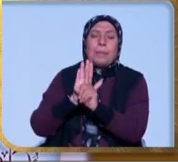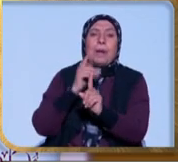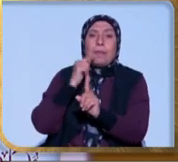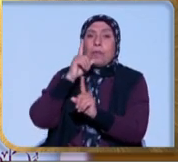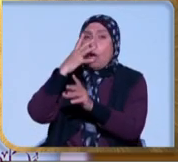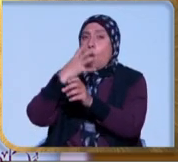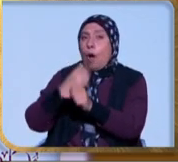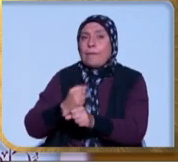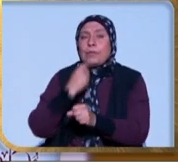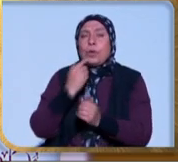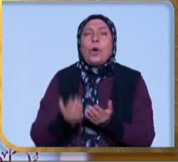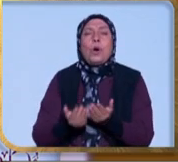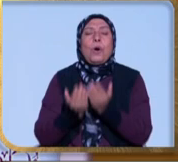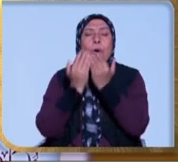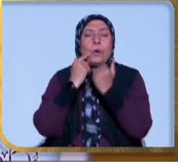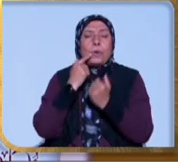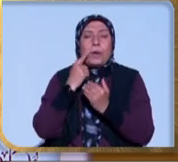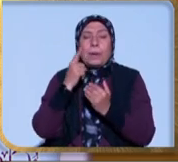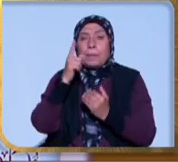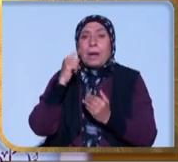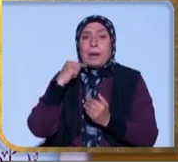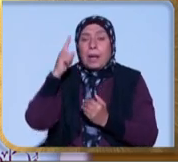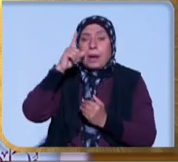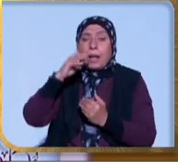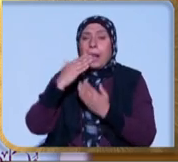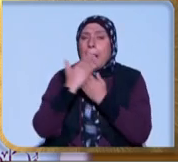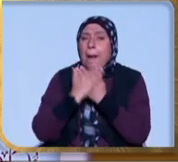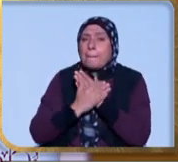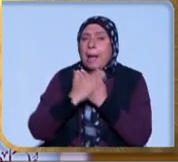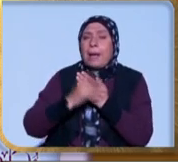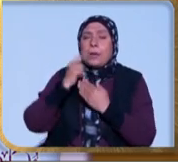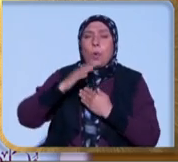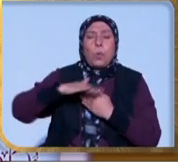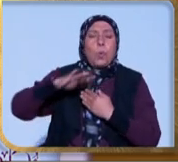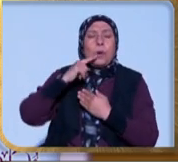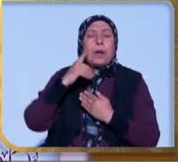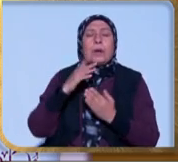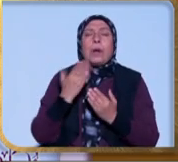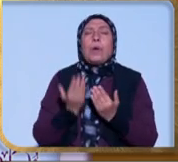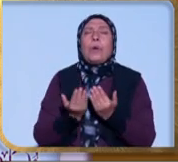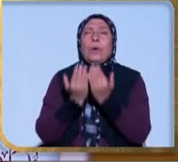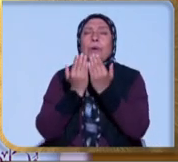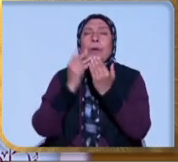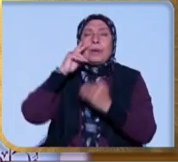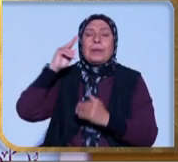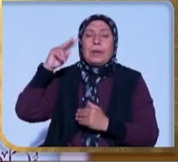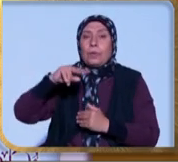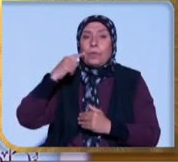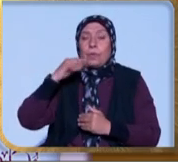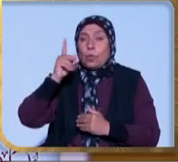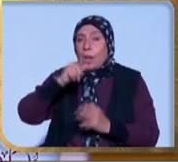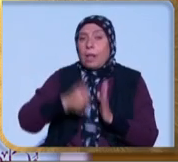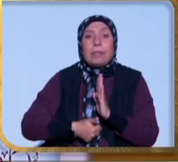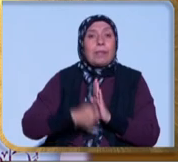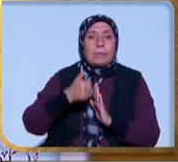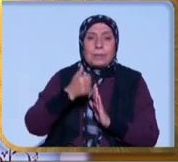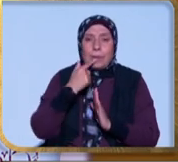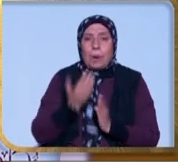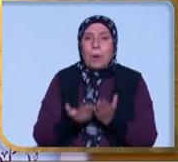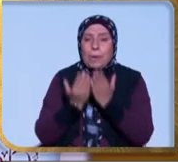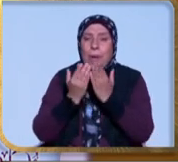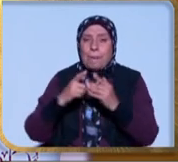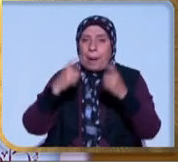الحفظ، وينظر إلينا بعين الحماية، وينظر إلينا جل جلاله الله بعين النصر